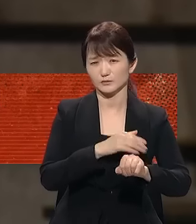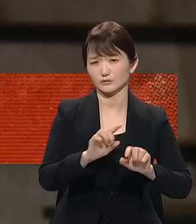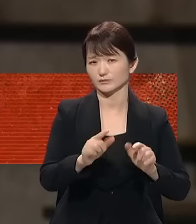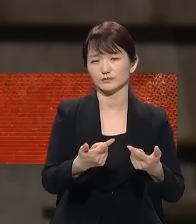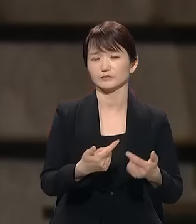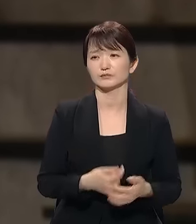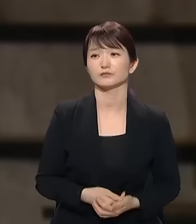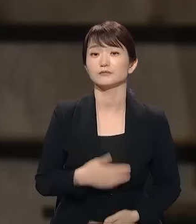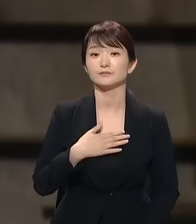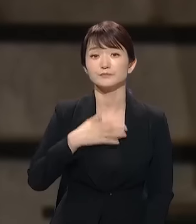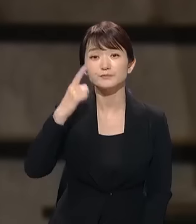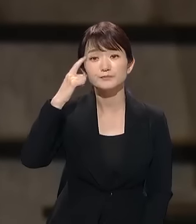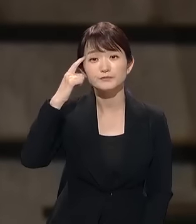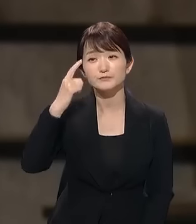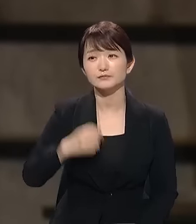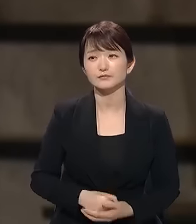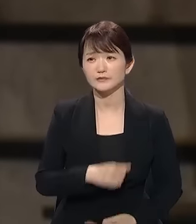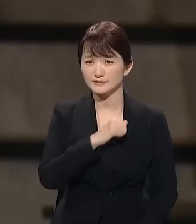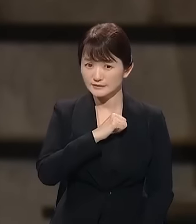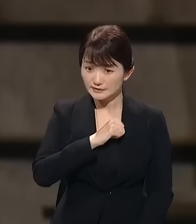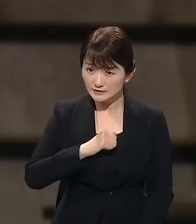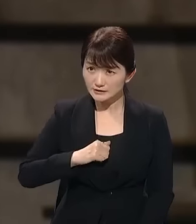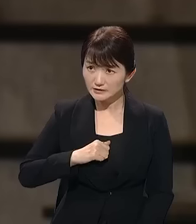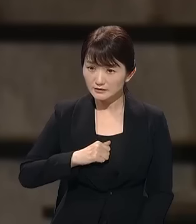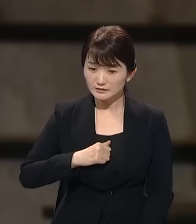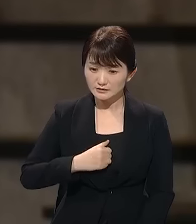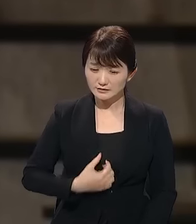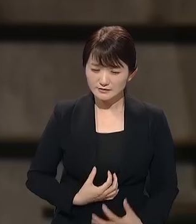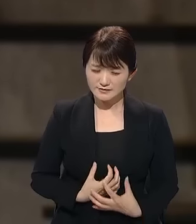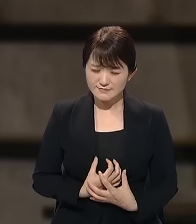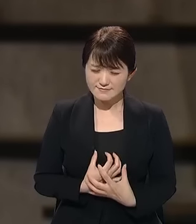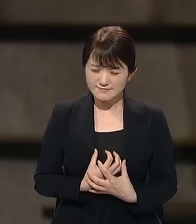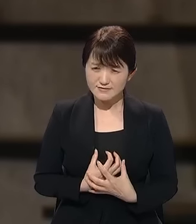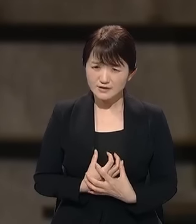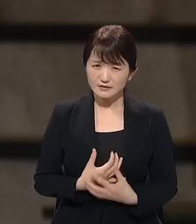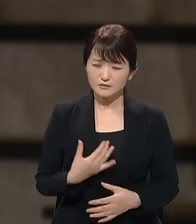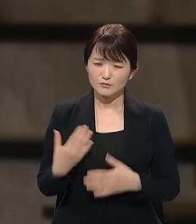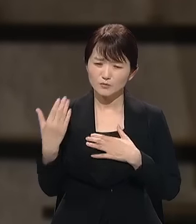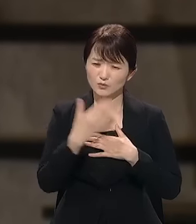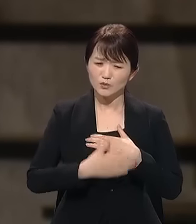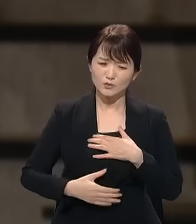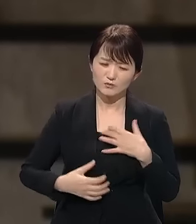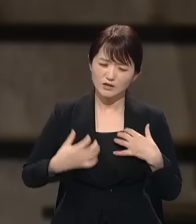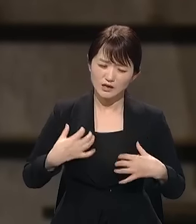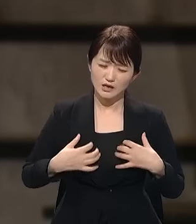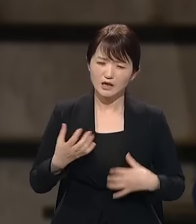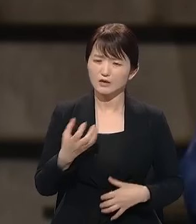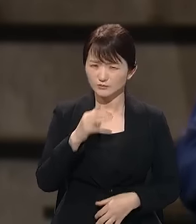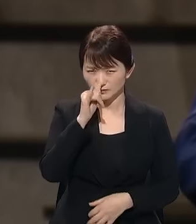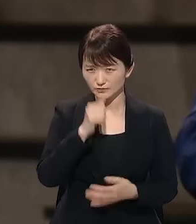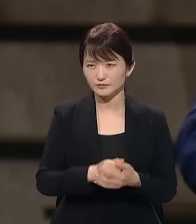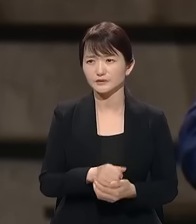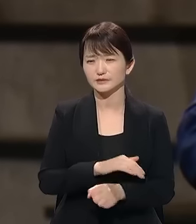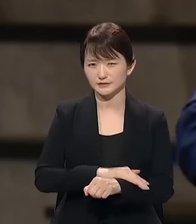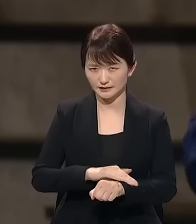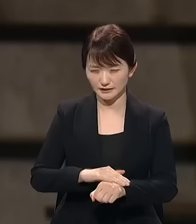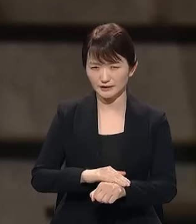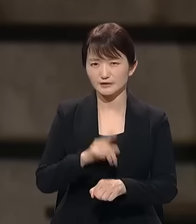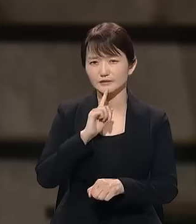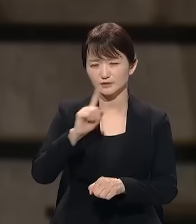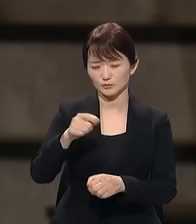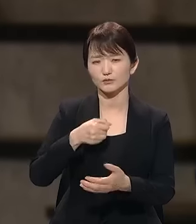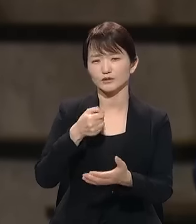그리고 제가 봤을 때는 이렇게 참으시면 우라가 치밀어서 다른 건강에 문제가 생길 것 같다. 예. 잘 하신 결정